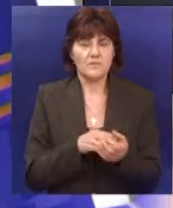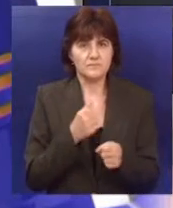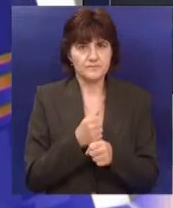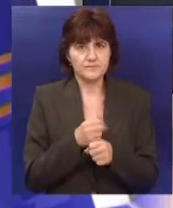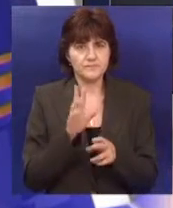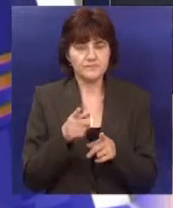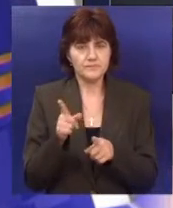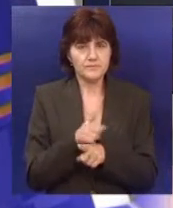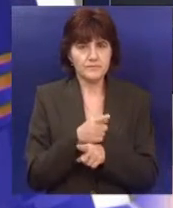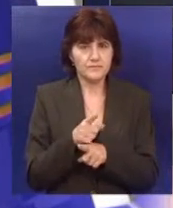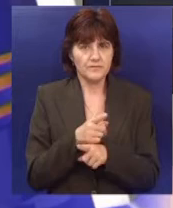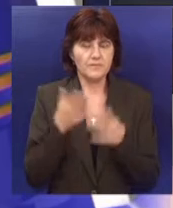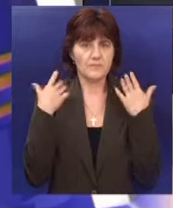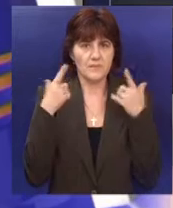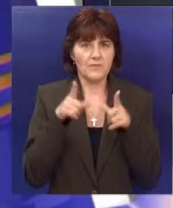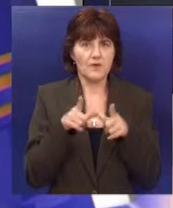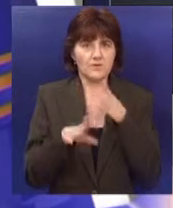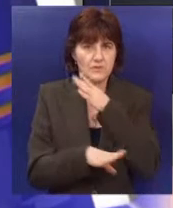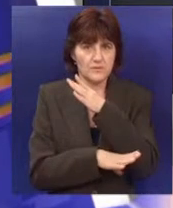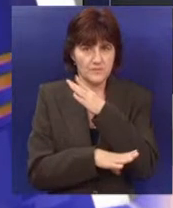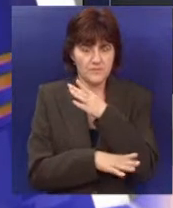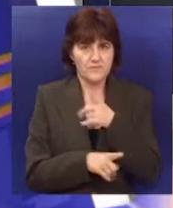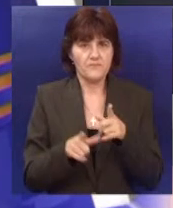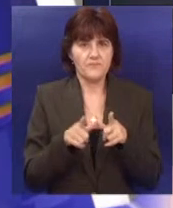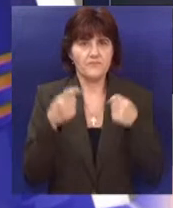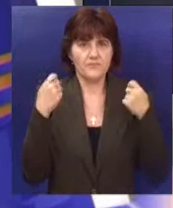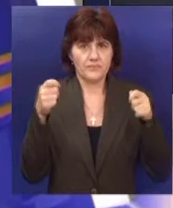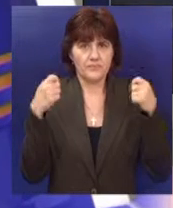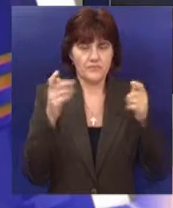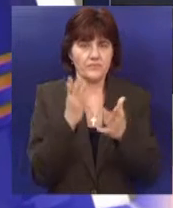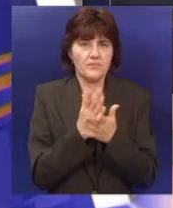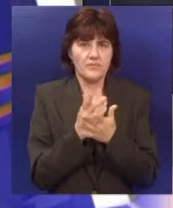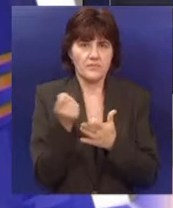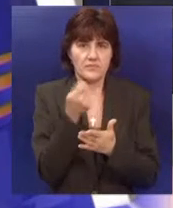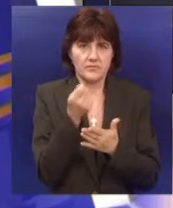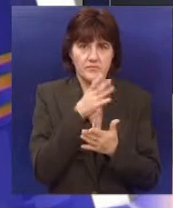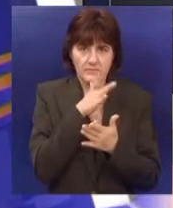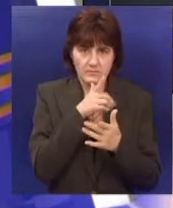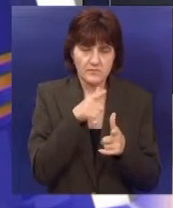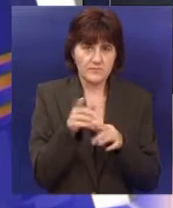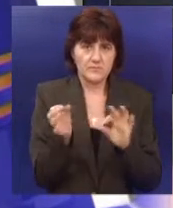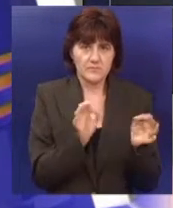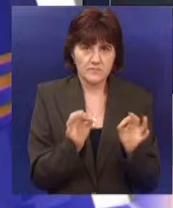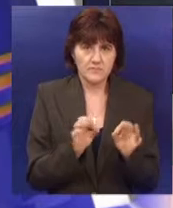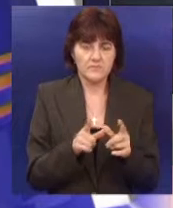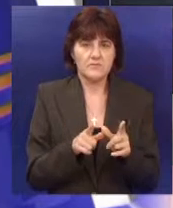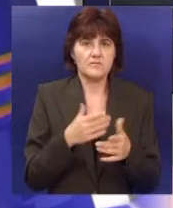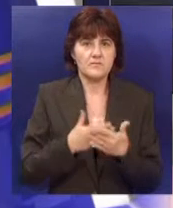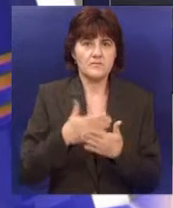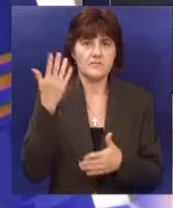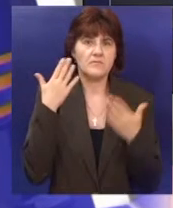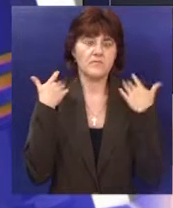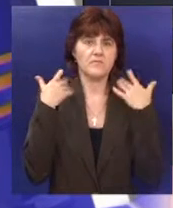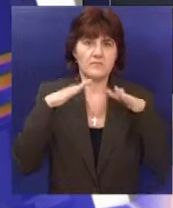Počeli su radovi na rekonstrukciji parka Dudove šume. Arhitekte Zavoda za urbanizam izradili su idejni projekat za uređenje i